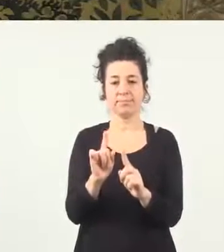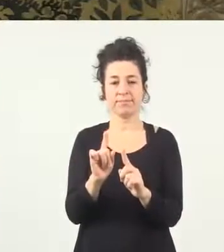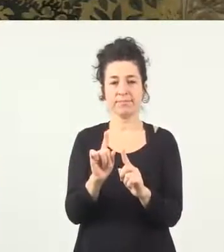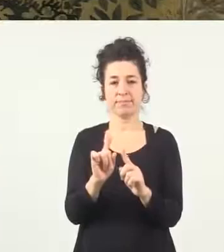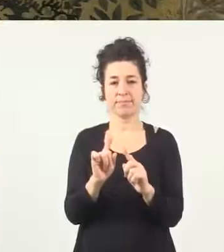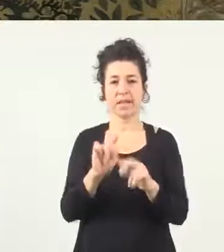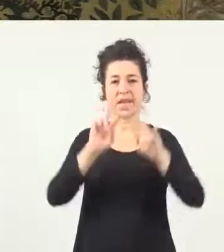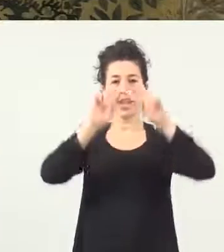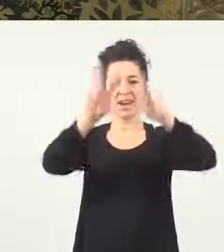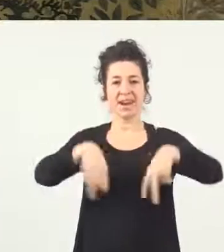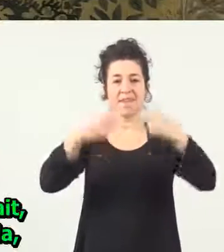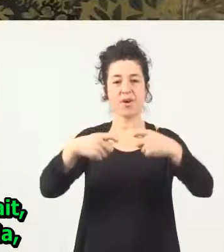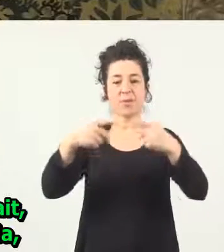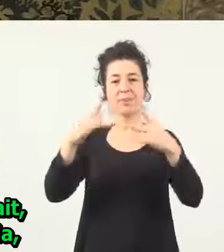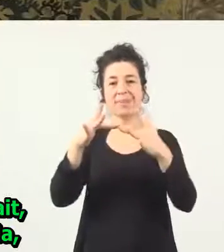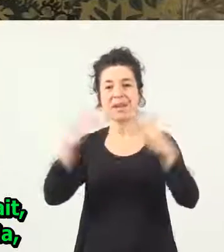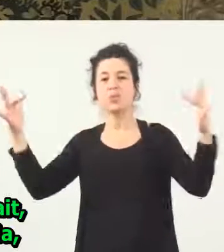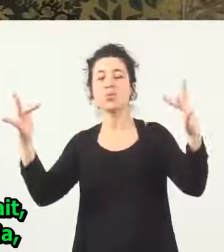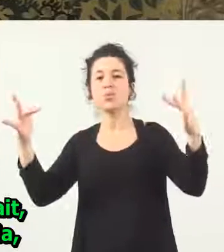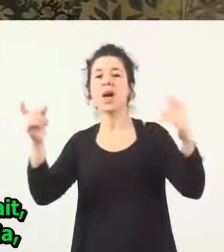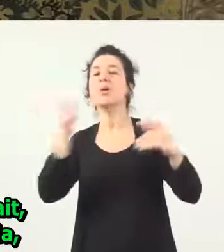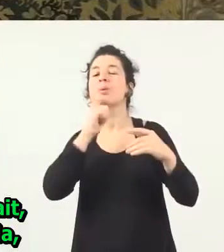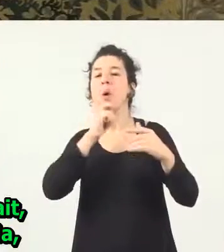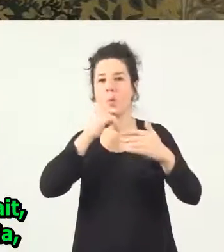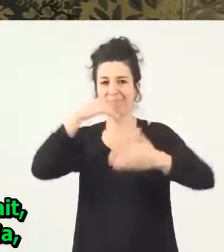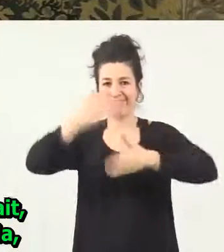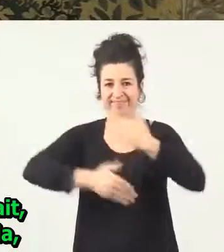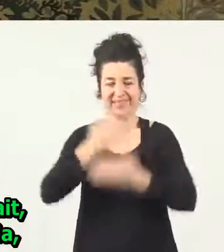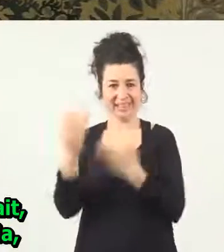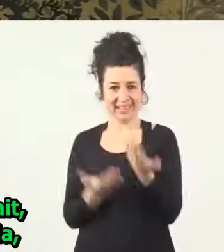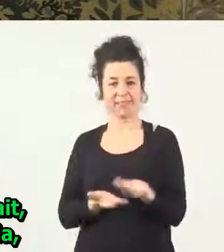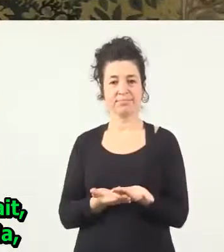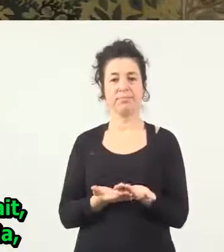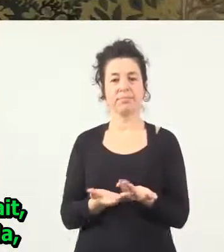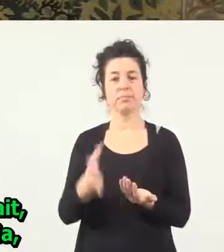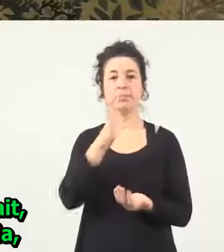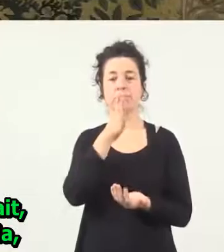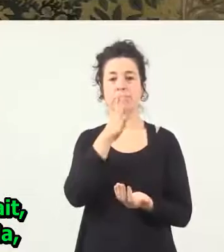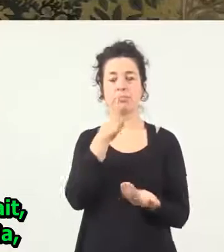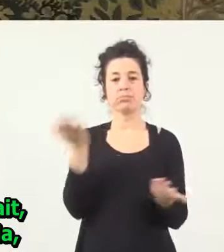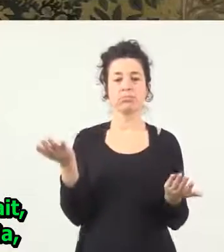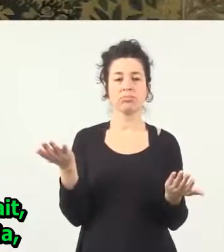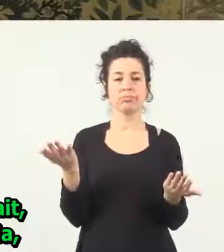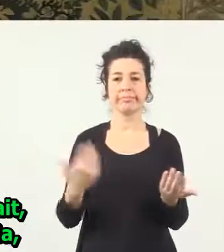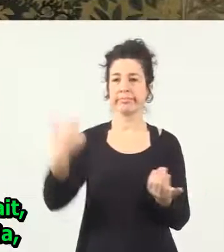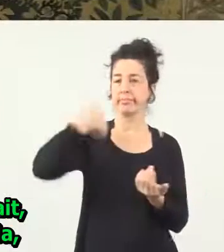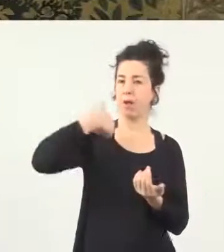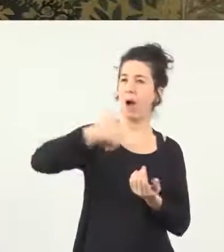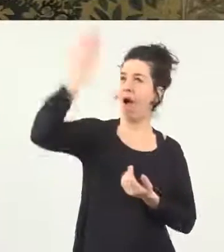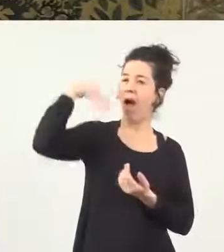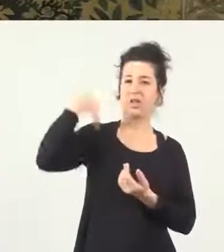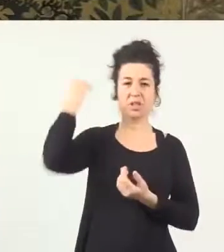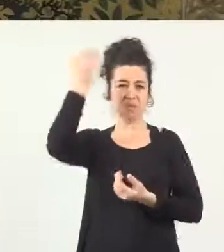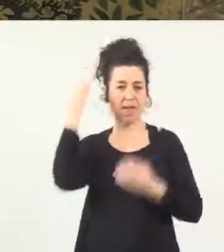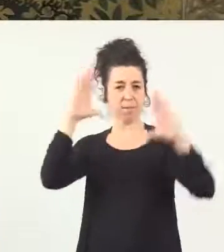erreforma eta austura. Gu beti pentsatu dugu, iruitzen zait, feminismoan gu ginela oso irautzaileak,